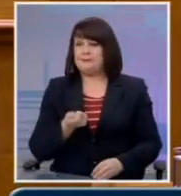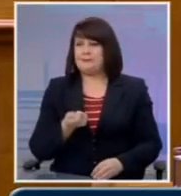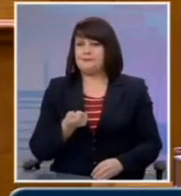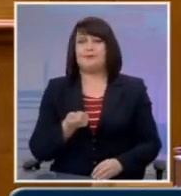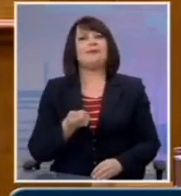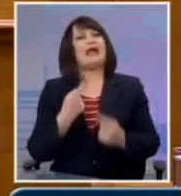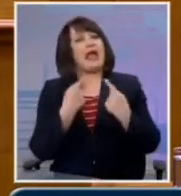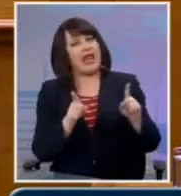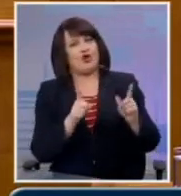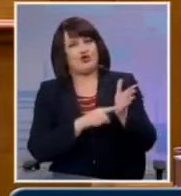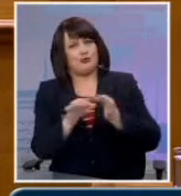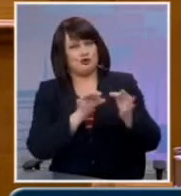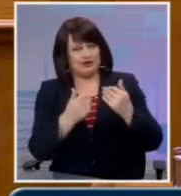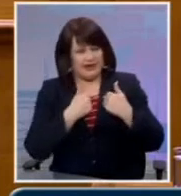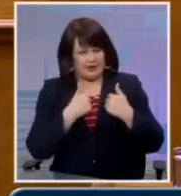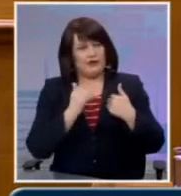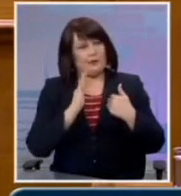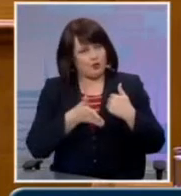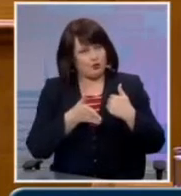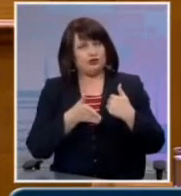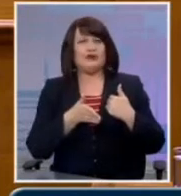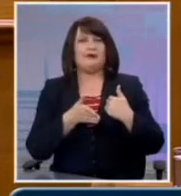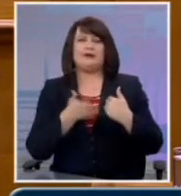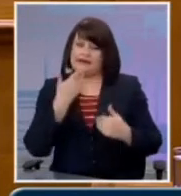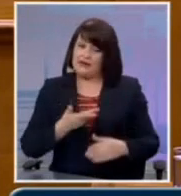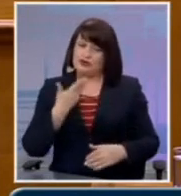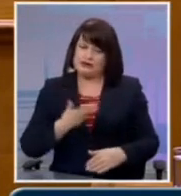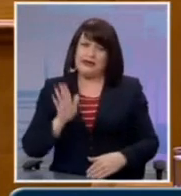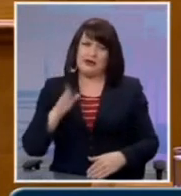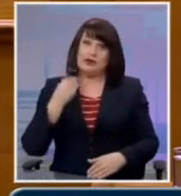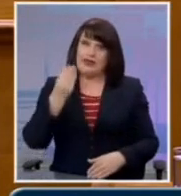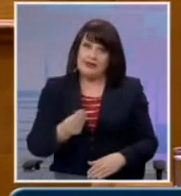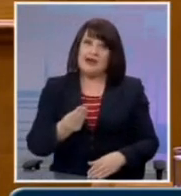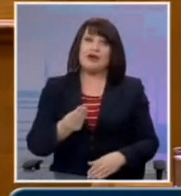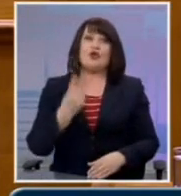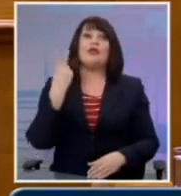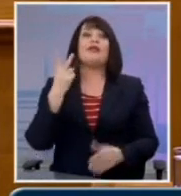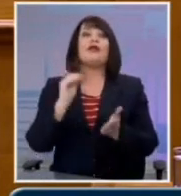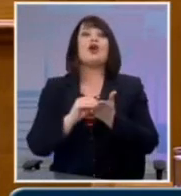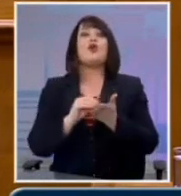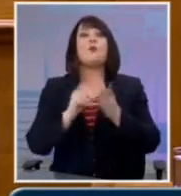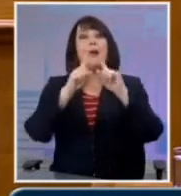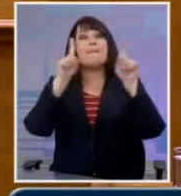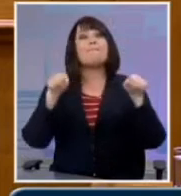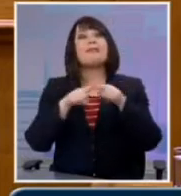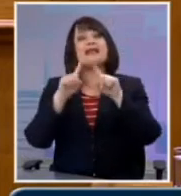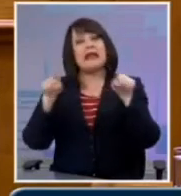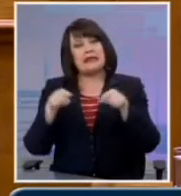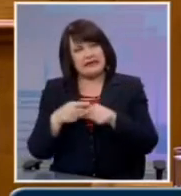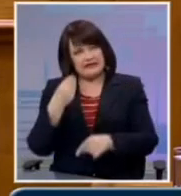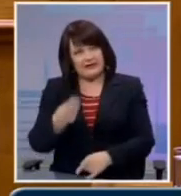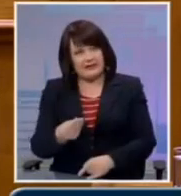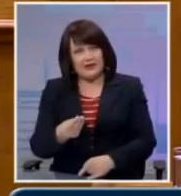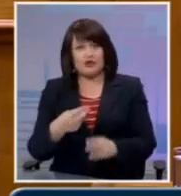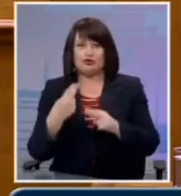ξεχωριστό νομοσχέδιο και θα είχαμε εκεί τη δυνατότητα. Τελείωσα, κύριε Πρόεδρε. Καταθέτω στα πρακτικά δύο ακόμα πίνακες που